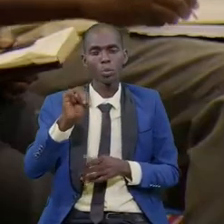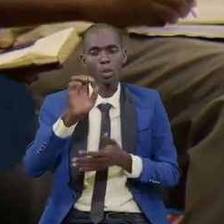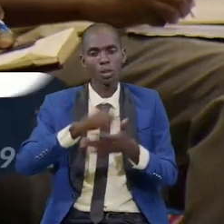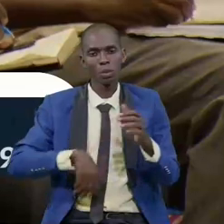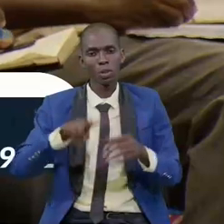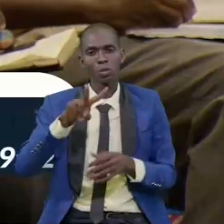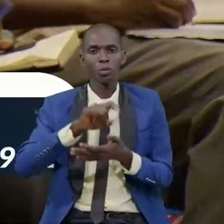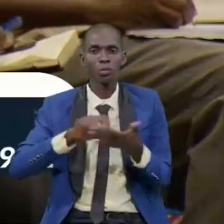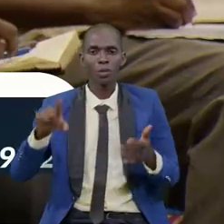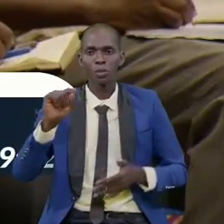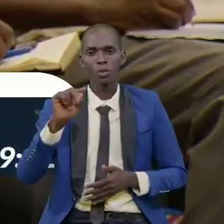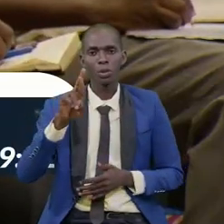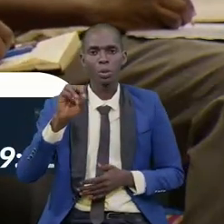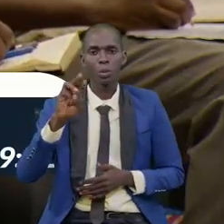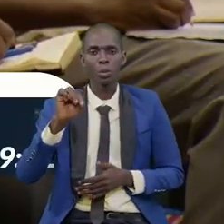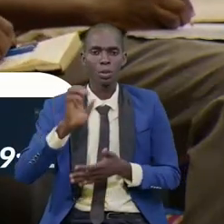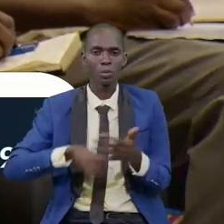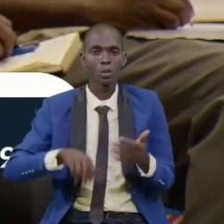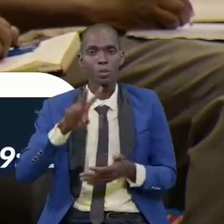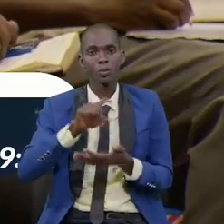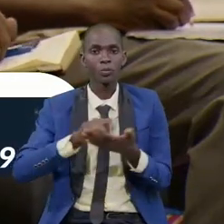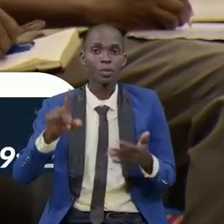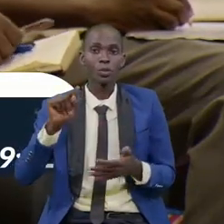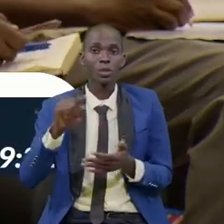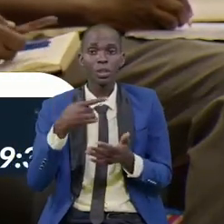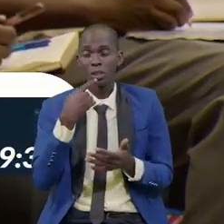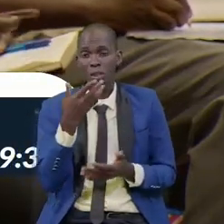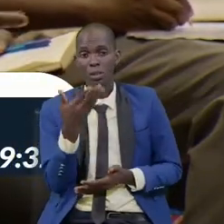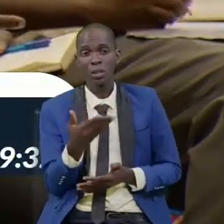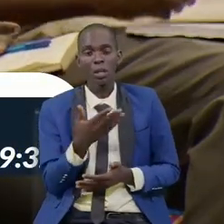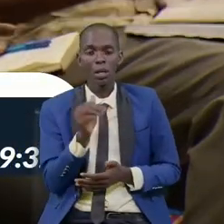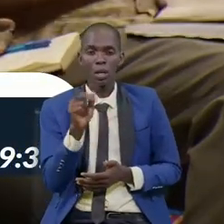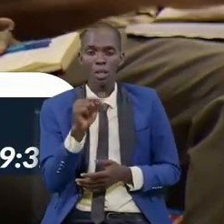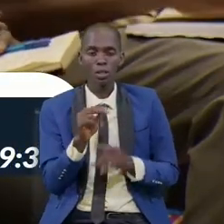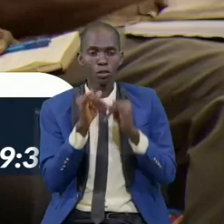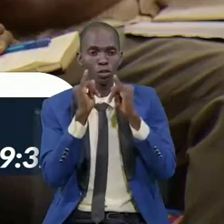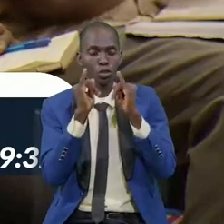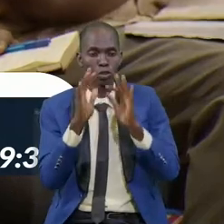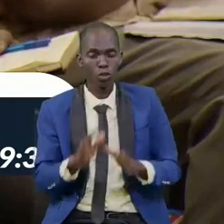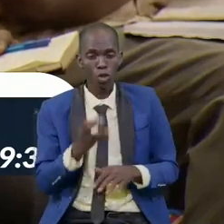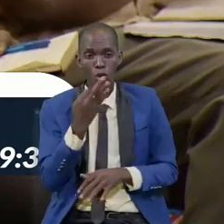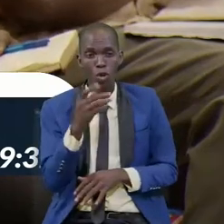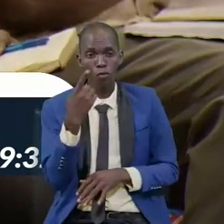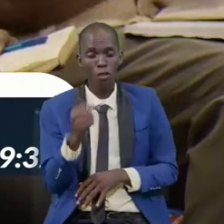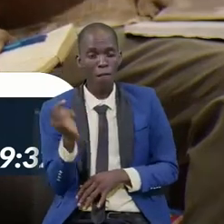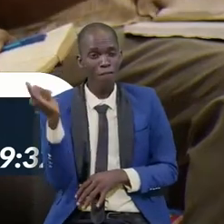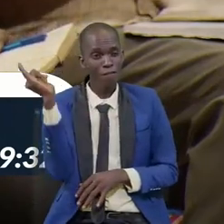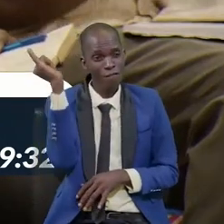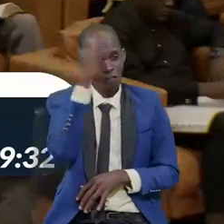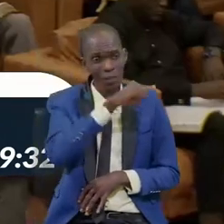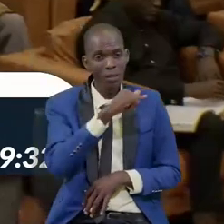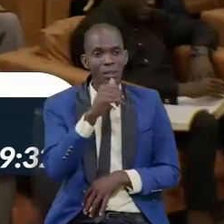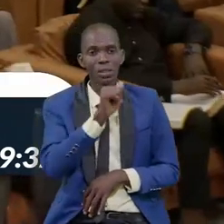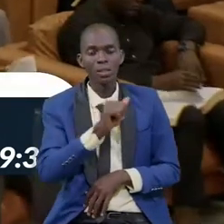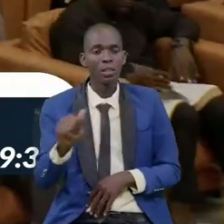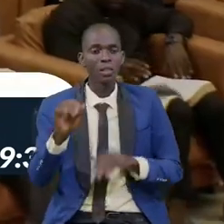Romains, chapitre 2, verset 20. Le docteur des insensés,